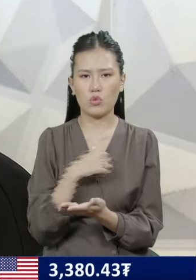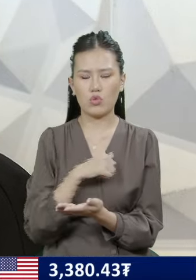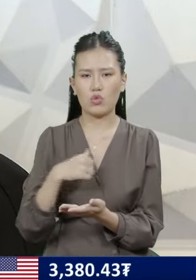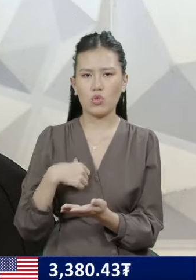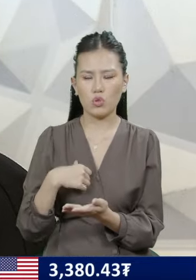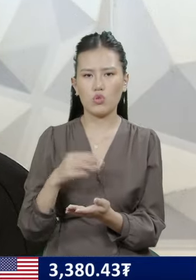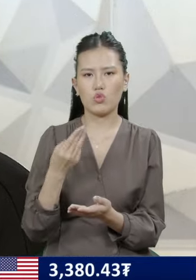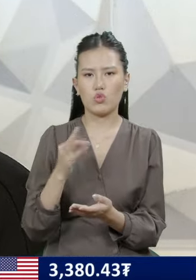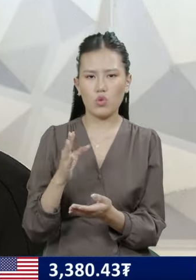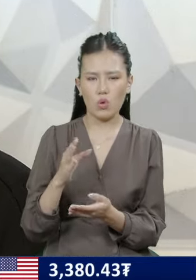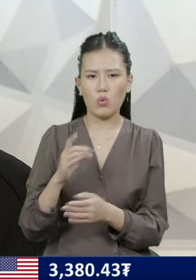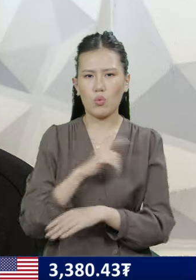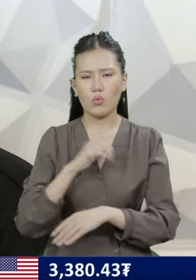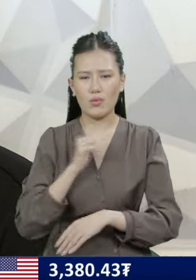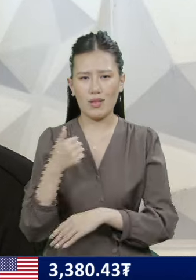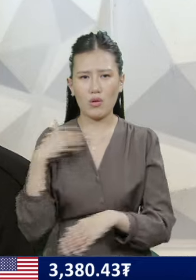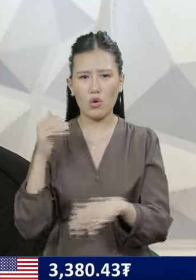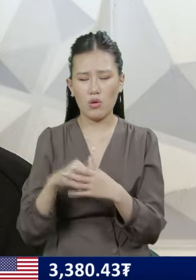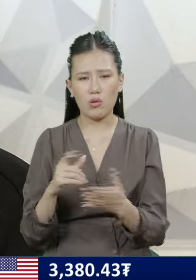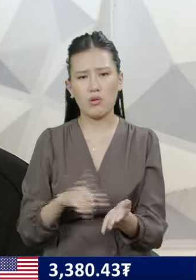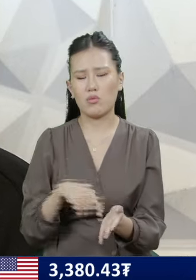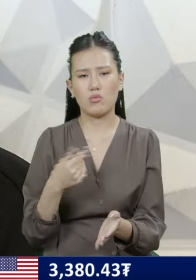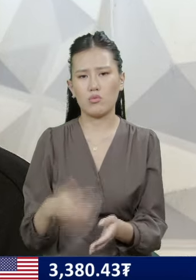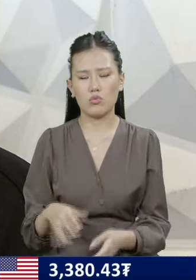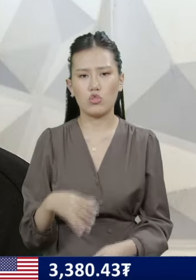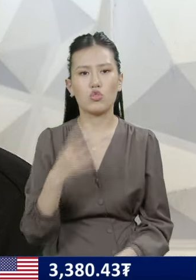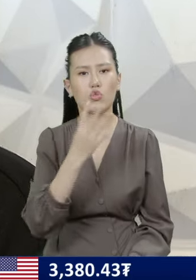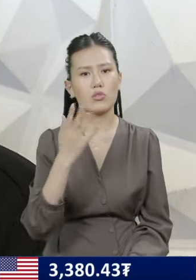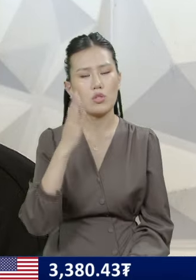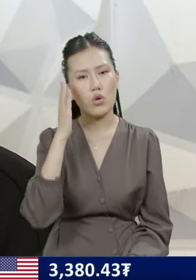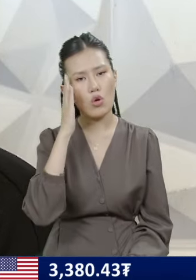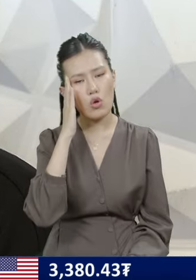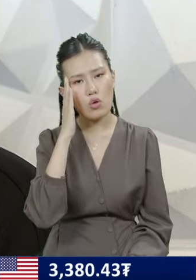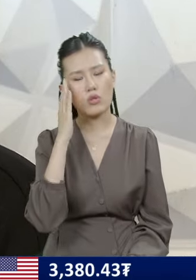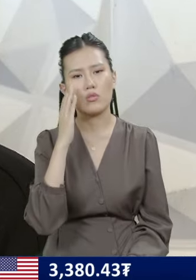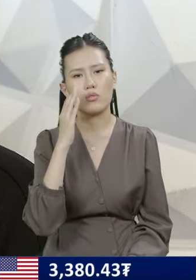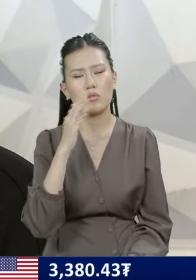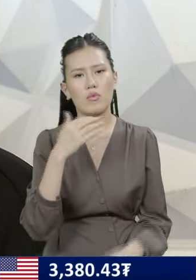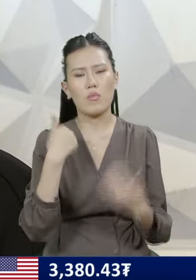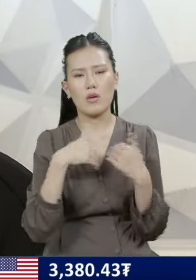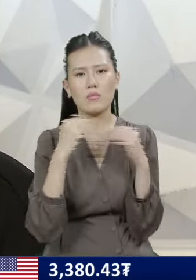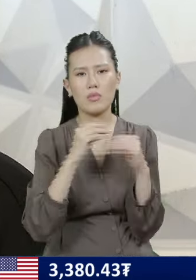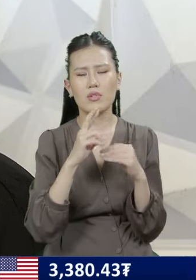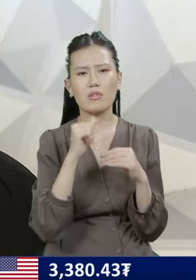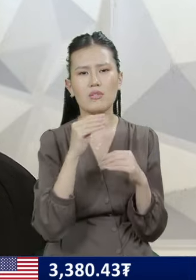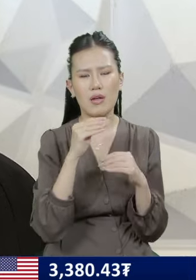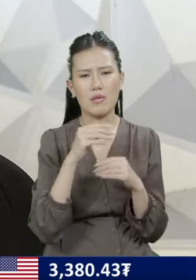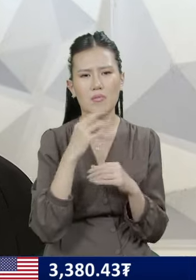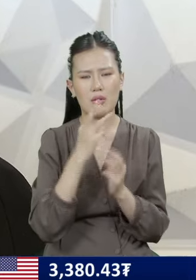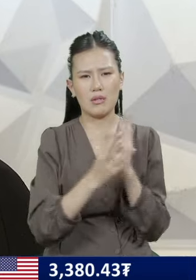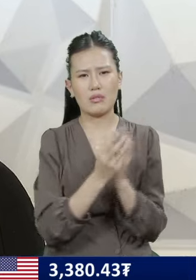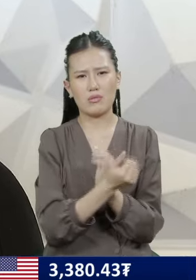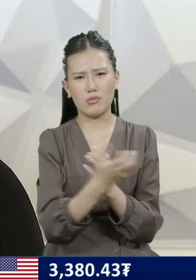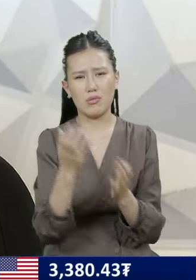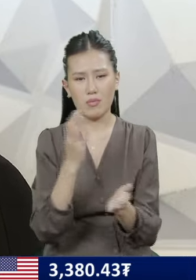тийм шаардлага бол байхгүй гэж бодож байгаа. Угаасаа 45 оныгийн курс гэдэг одоо хил хамт агуулад байгаа юм шиг тийм нөхцөл байдал